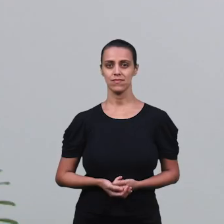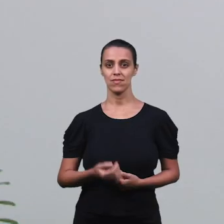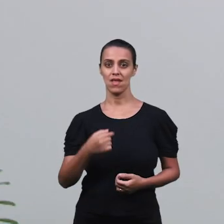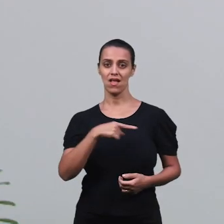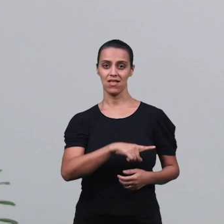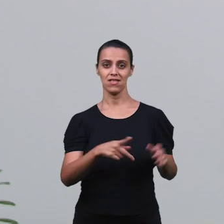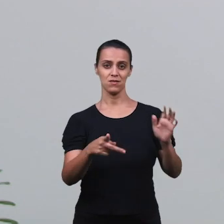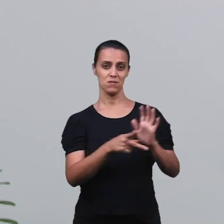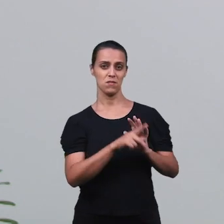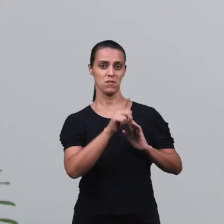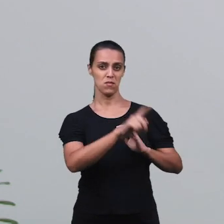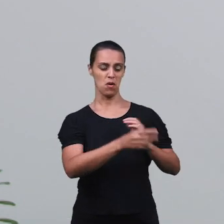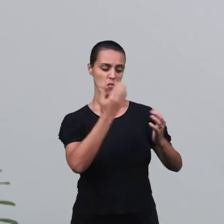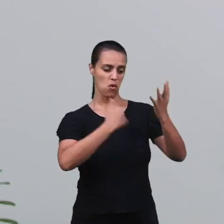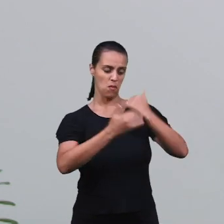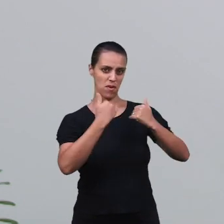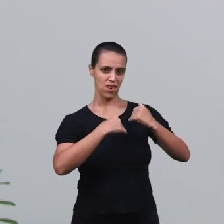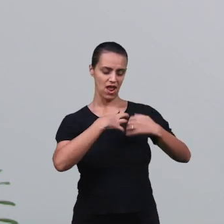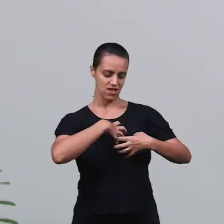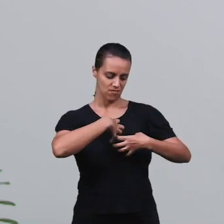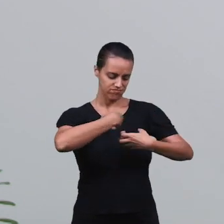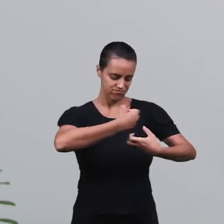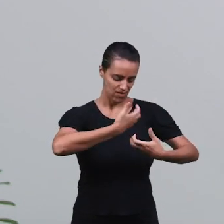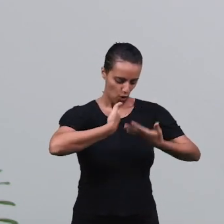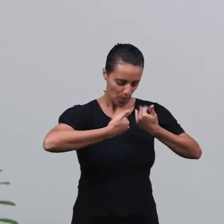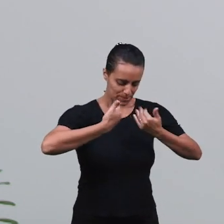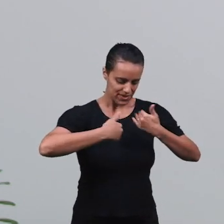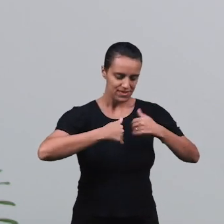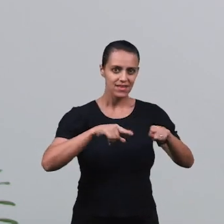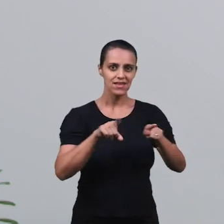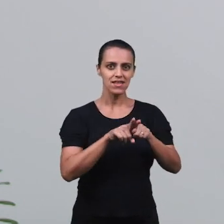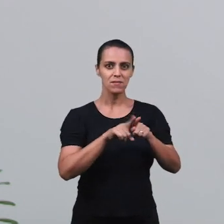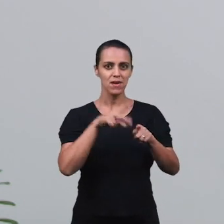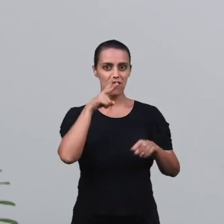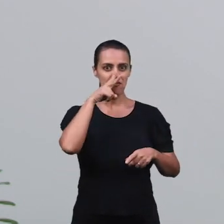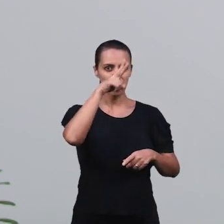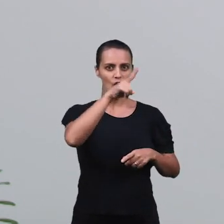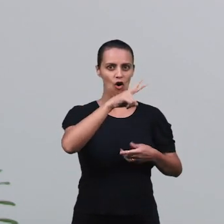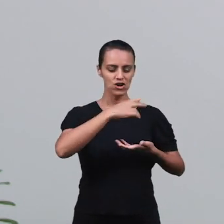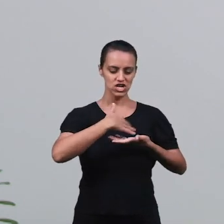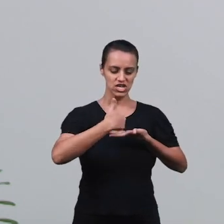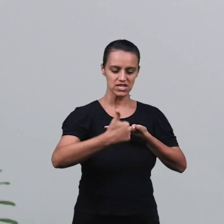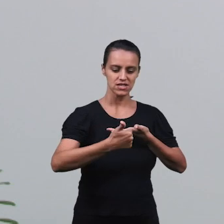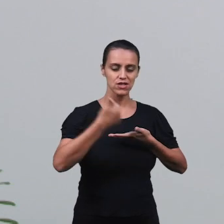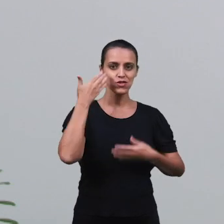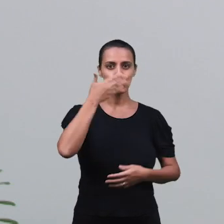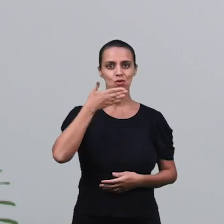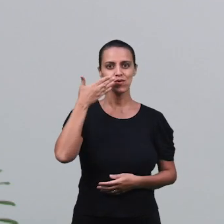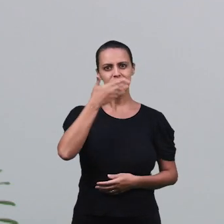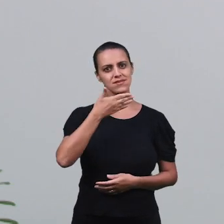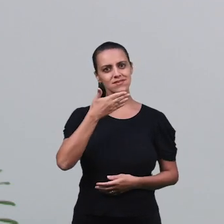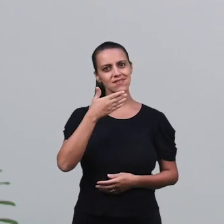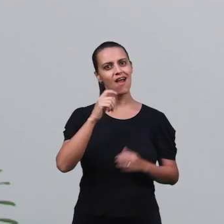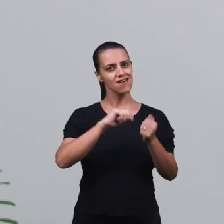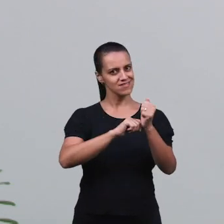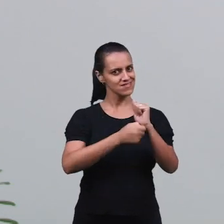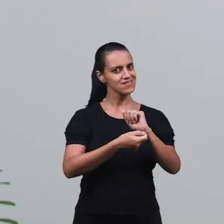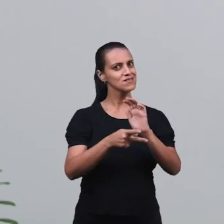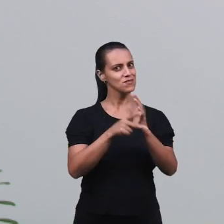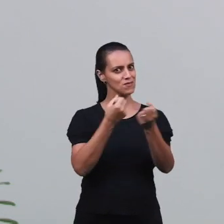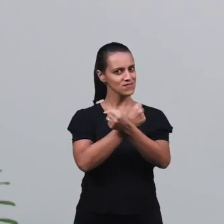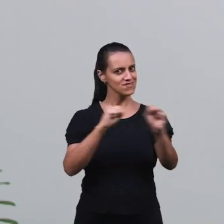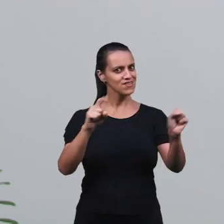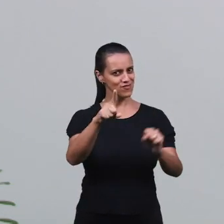De celui qui mange est sortie la nourriture, et du fort est partie la douceur. Ça, c'est l'énigme de Samson. Et vous